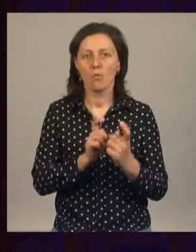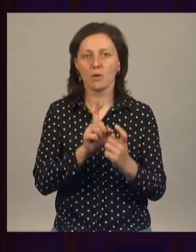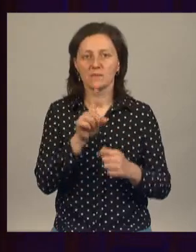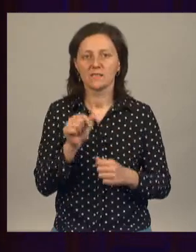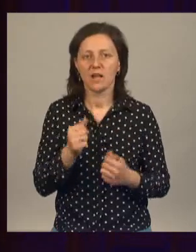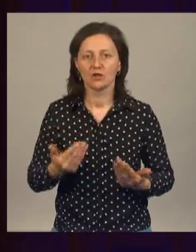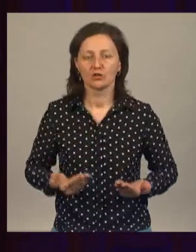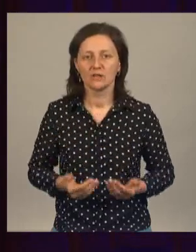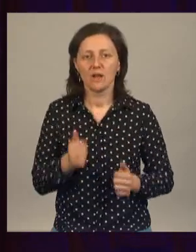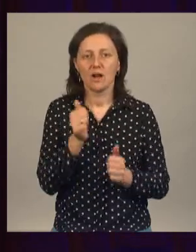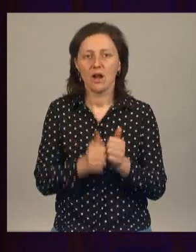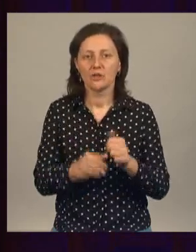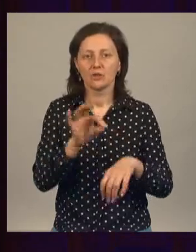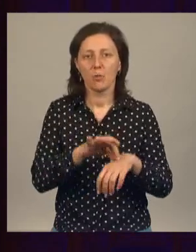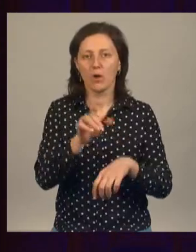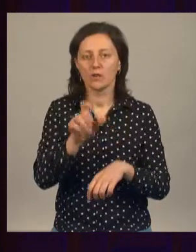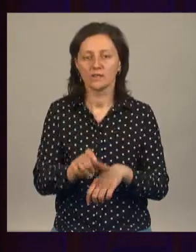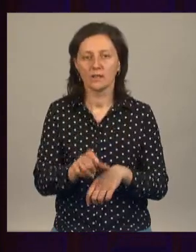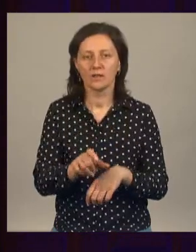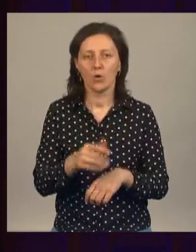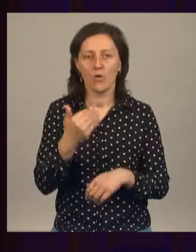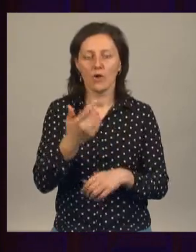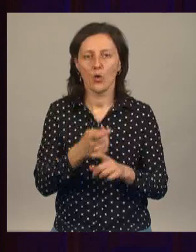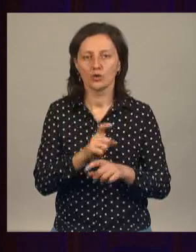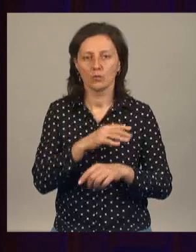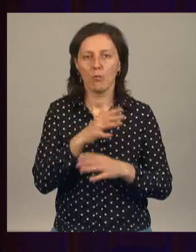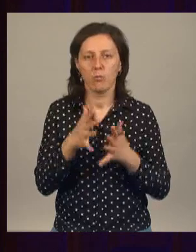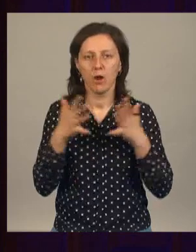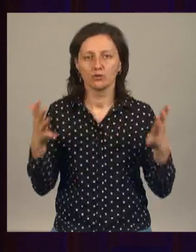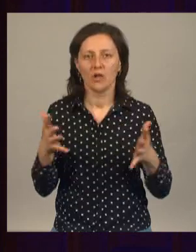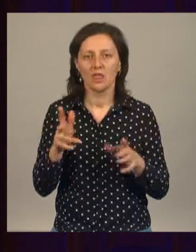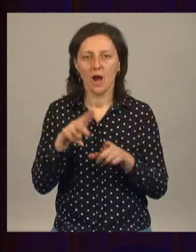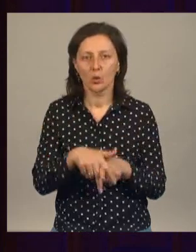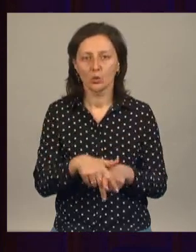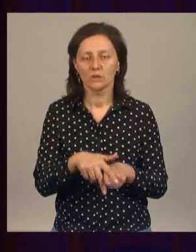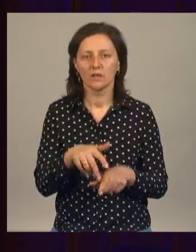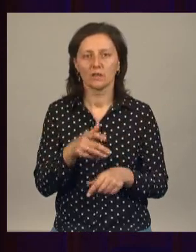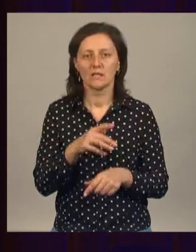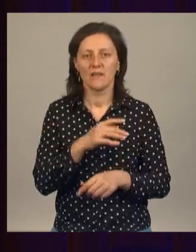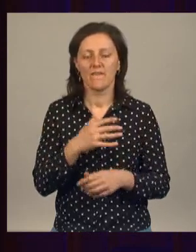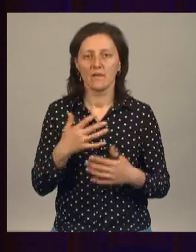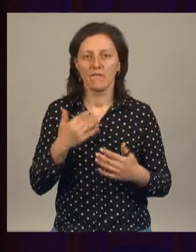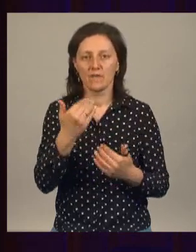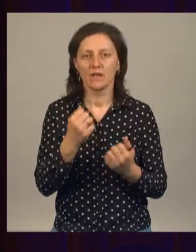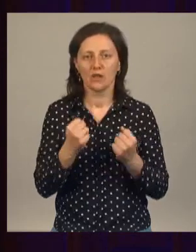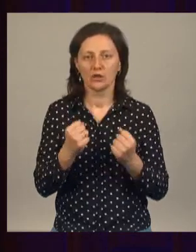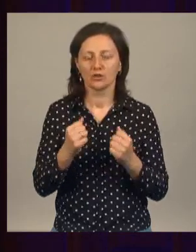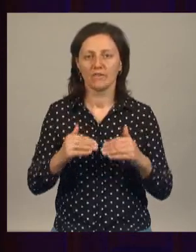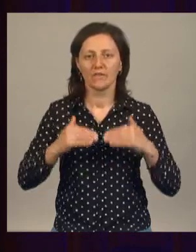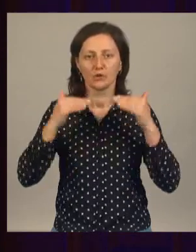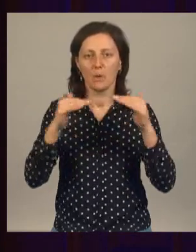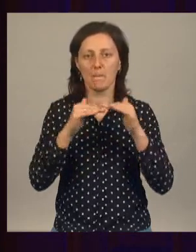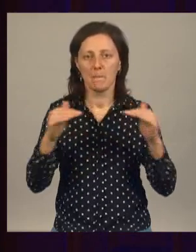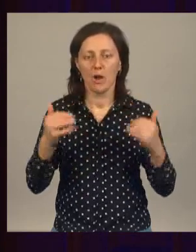жизнь каждого пациента вы испытываете колоссальные нагрузки, физические, эмоциональные, но вместе с тем вы держите высокую планку оказания